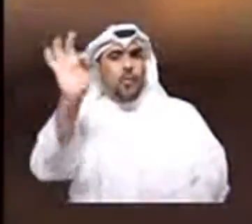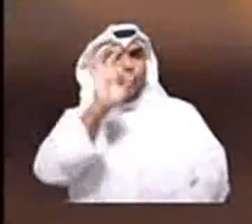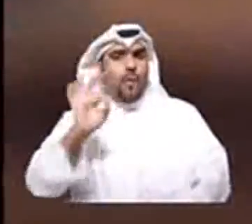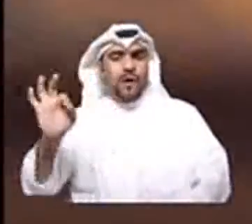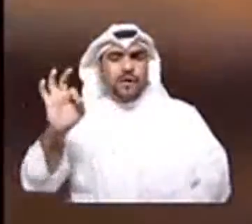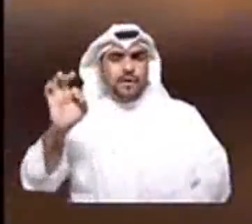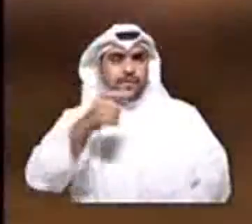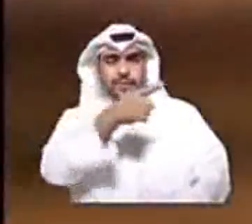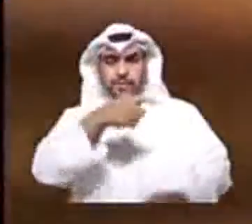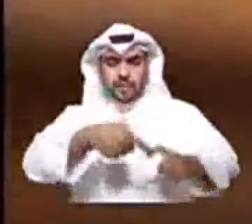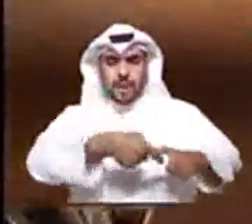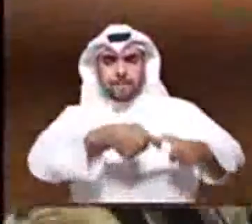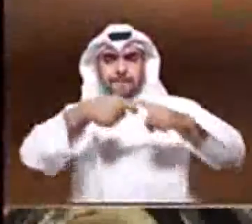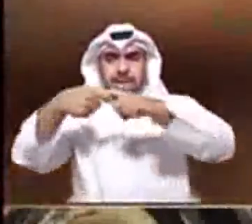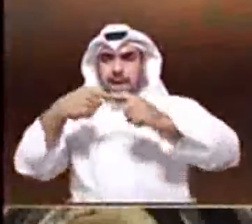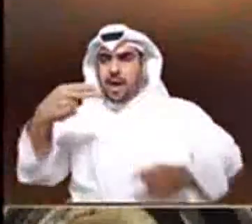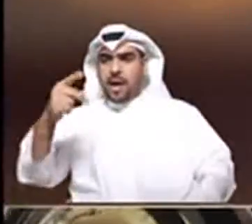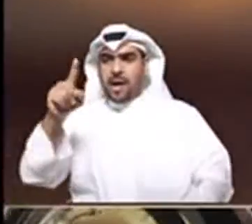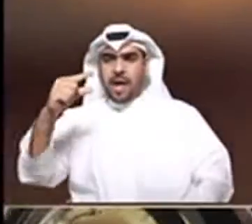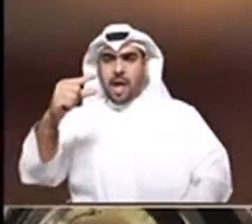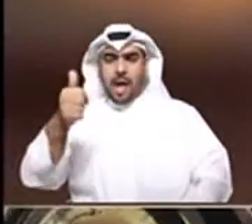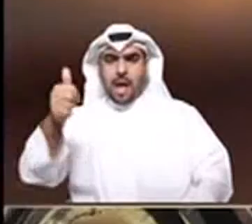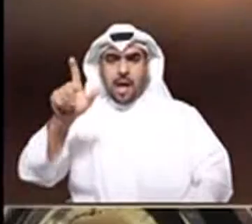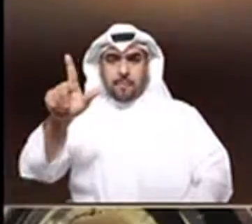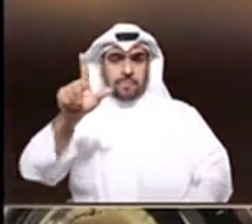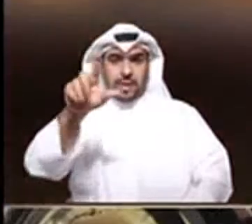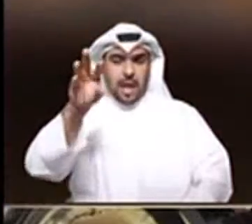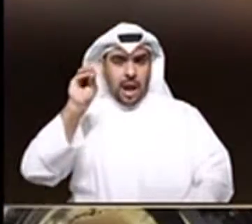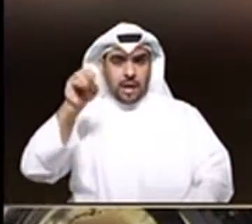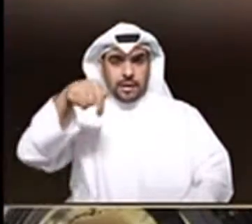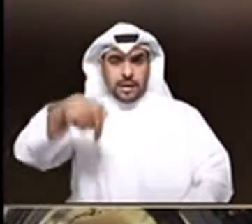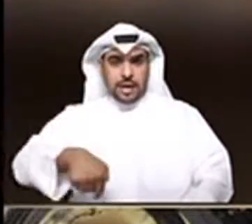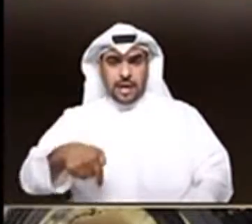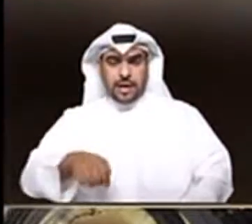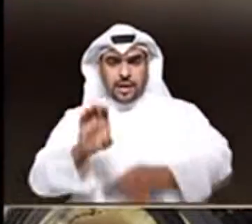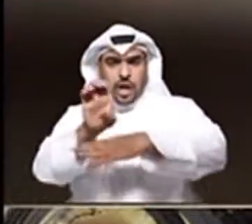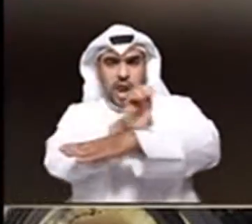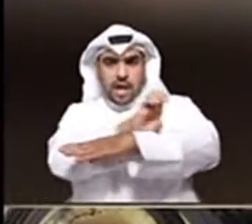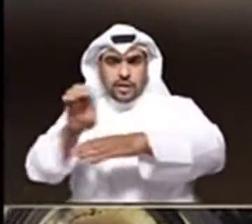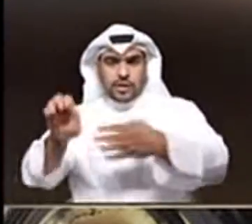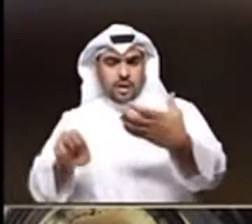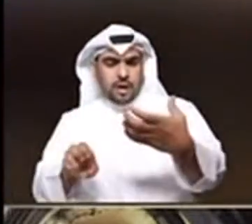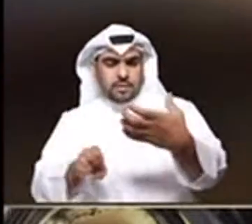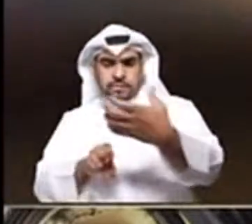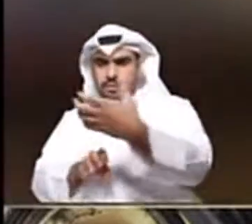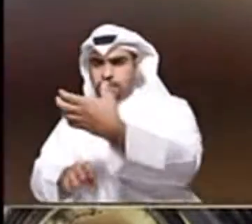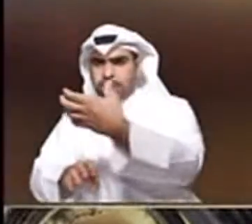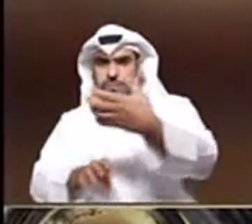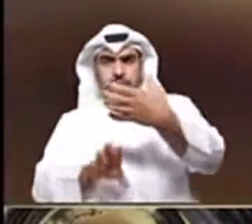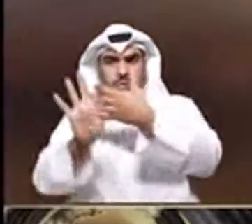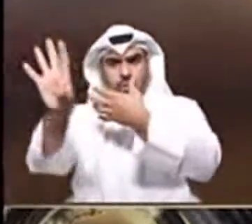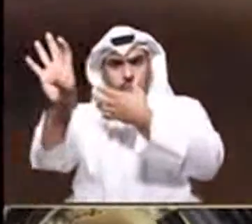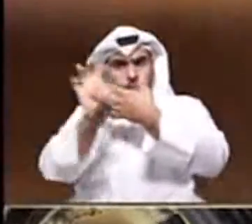لتراكيز جودة الهواء. وقد سجلت الشبكة الوطنية لجودة الهواء أعلى ارتفاعات لبعض الملوثات في الساعة الثانية